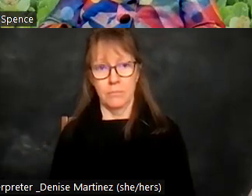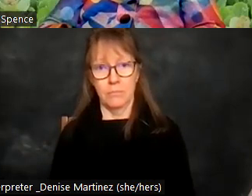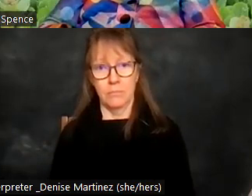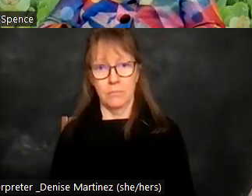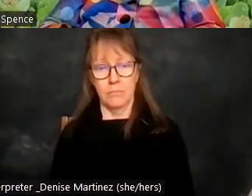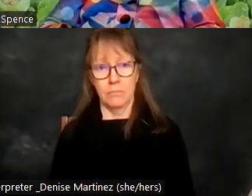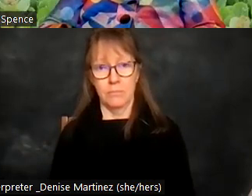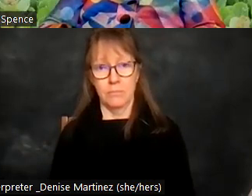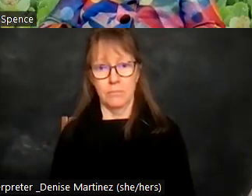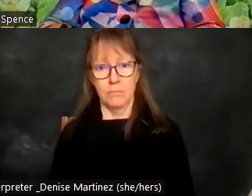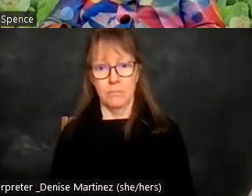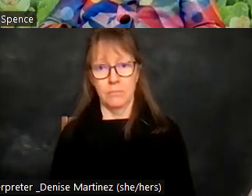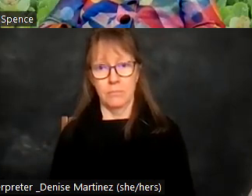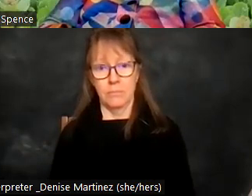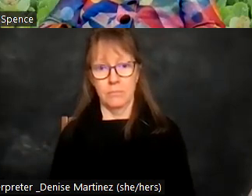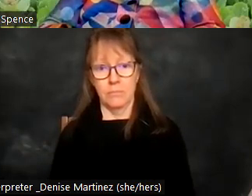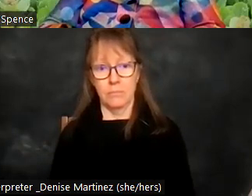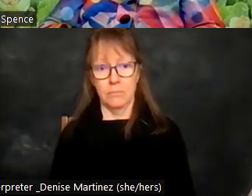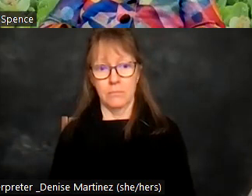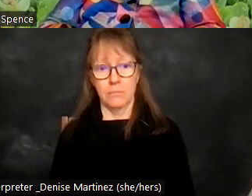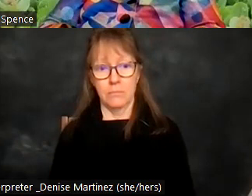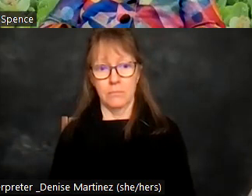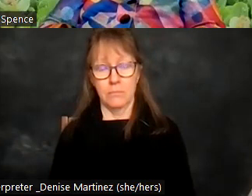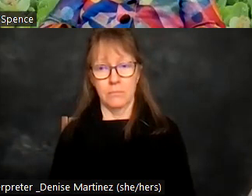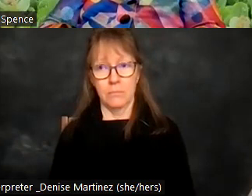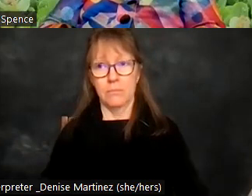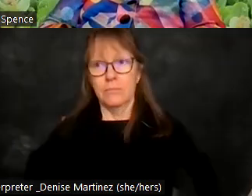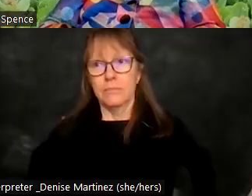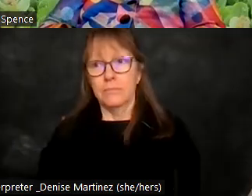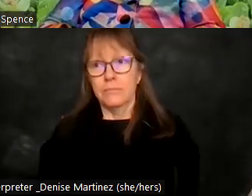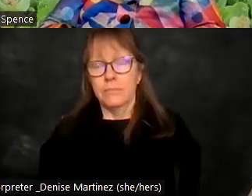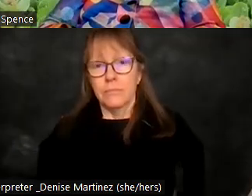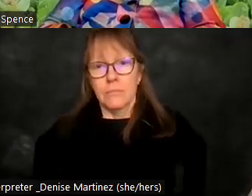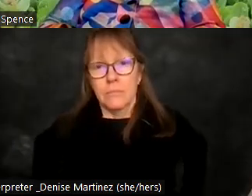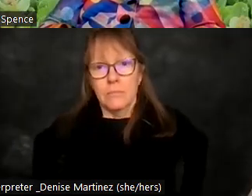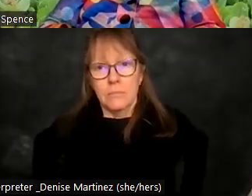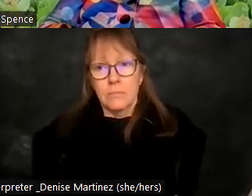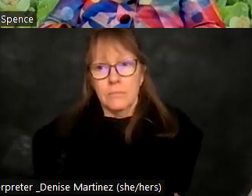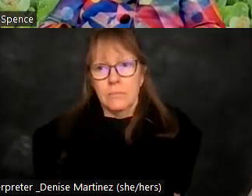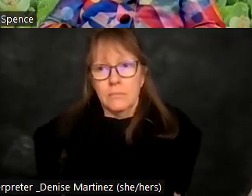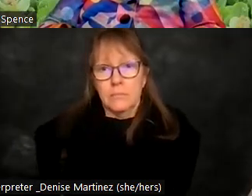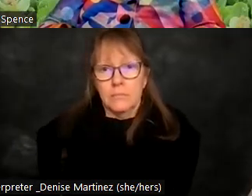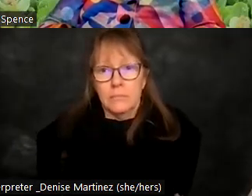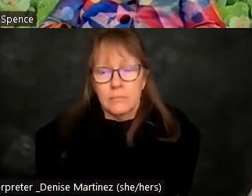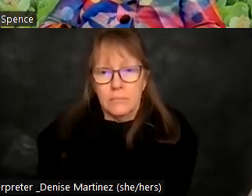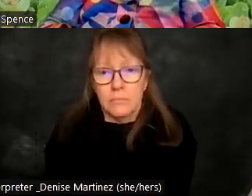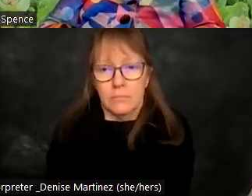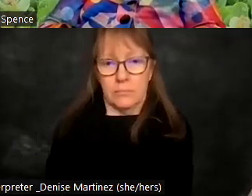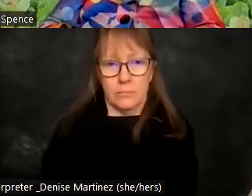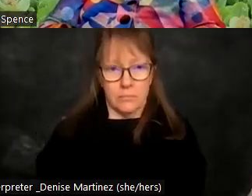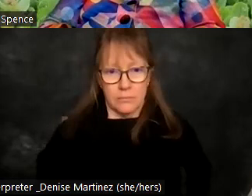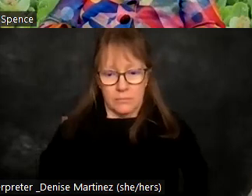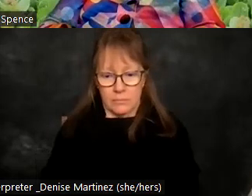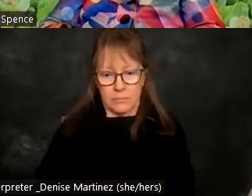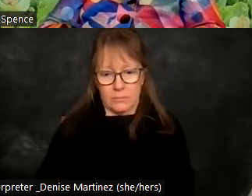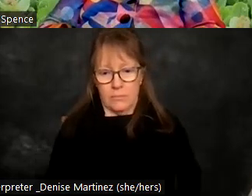ma communauté Rodriguez. merci en pile Rodriguez, question was ça it Rodriguez Noemi Rodriguez? Thank you so Noémie much, Rodriguez Rodriguez. merci